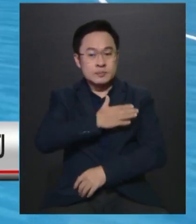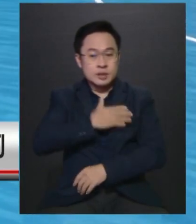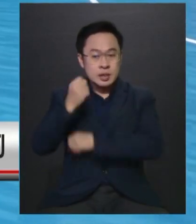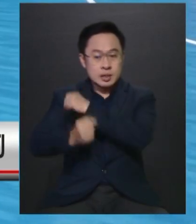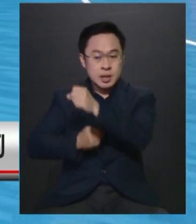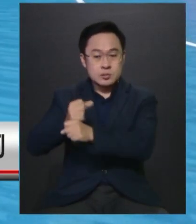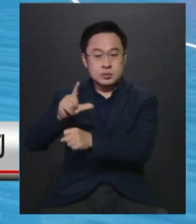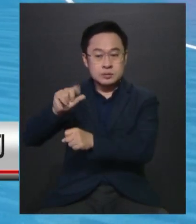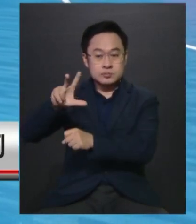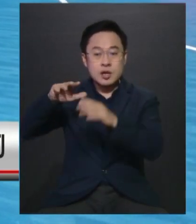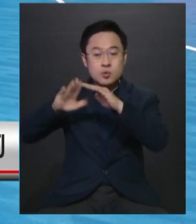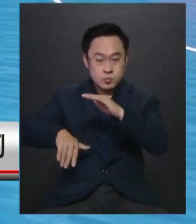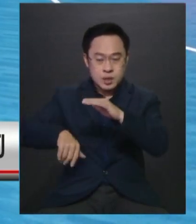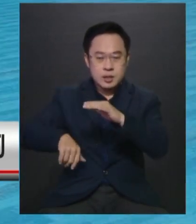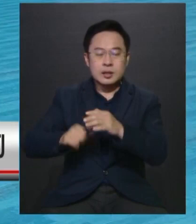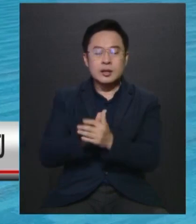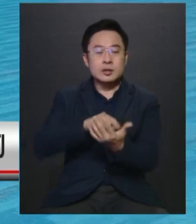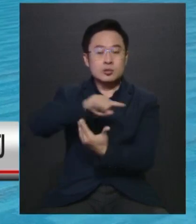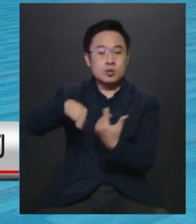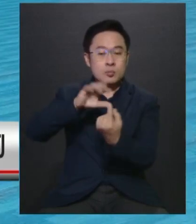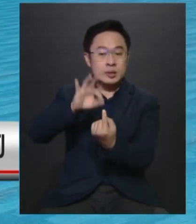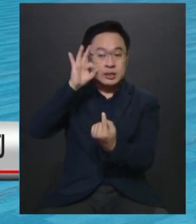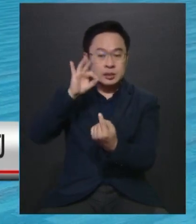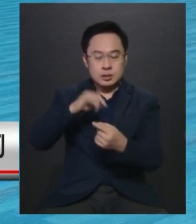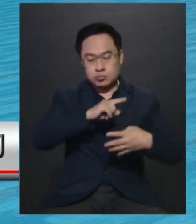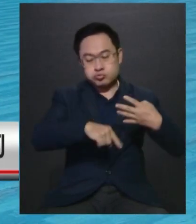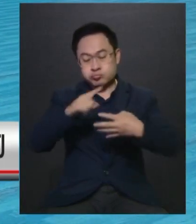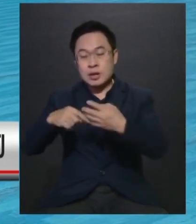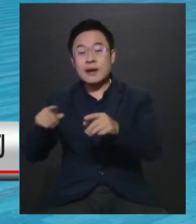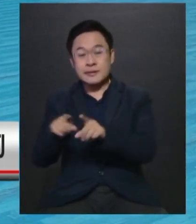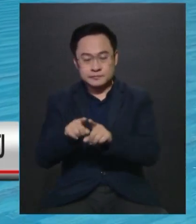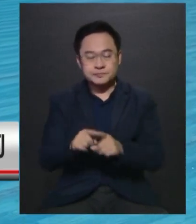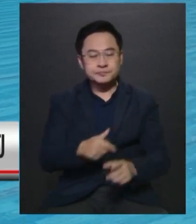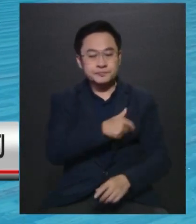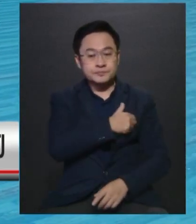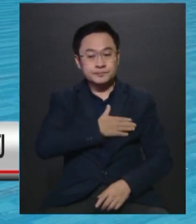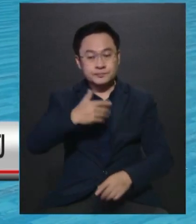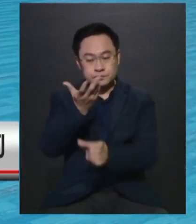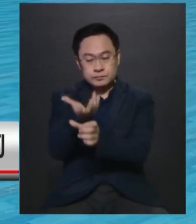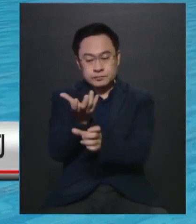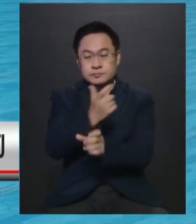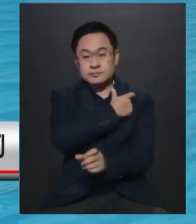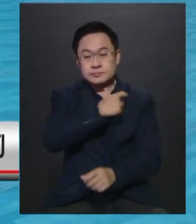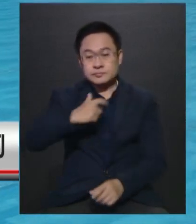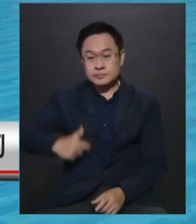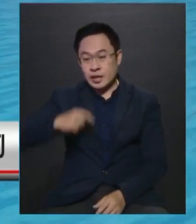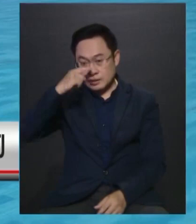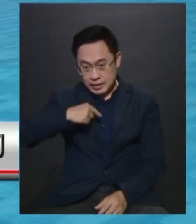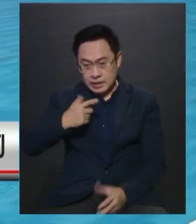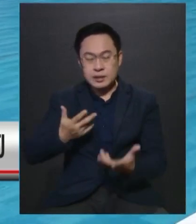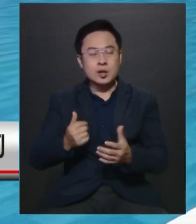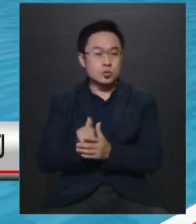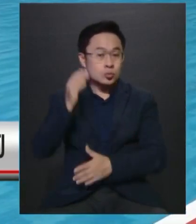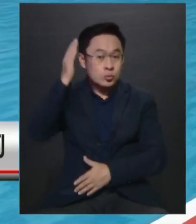ในศึกฟุตบอลชิงแชมป์เอเชียรอบคัดเลือกไหนจะช้างศึกทีมชาติไทยชุดใหญ ่ แล้วก็เดี๋ยวเชียร์กันต่อยาวๆเลยเพราะมีเอเชียนเกมรออยู่ด้ว